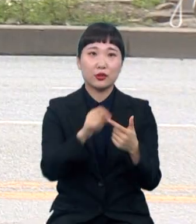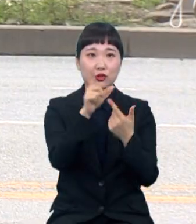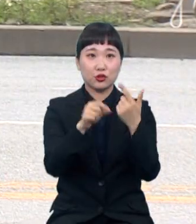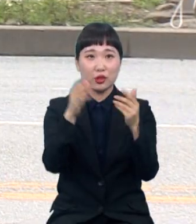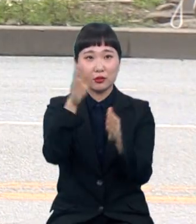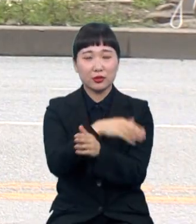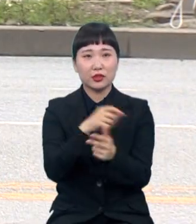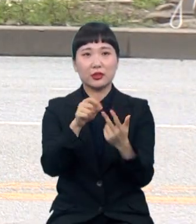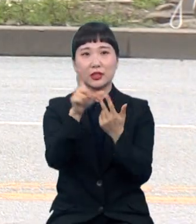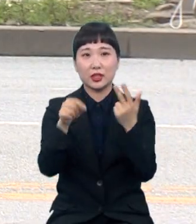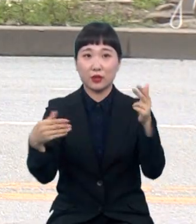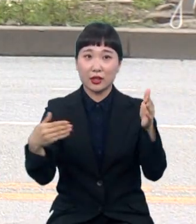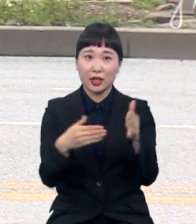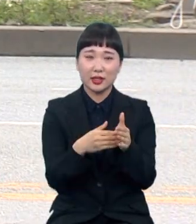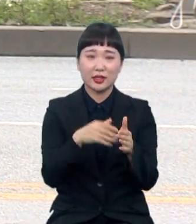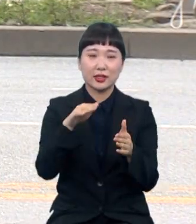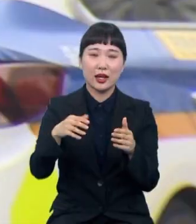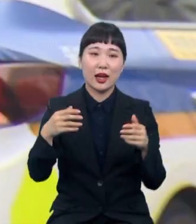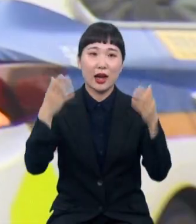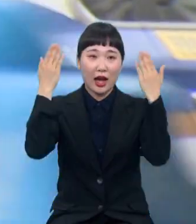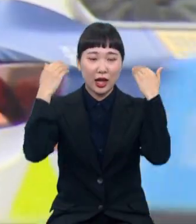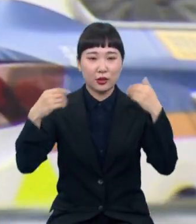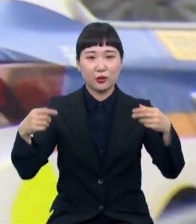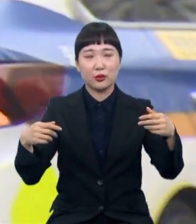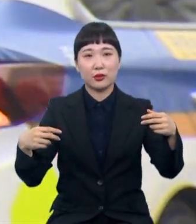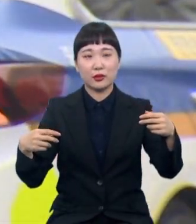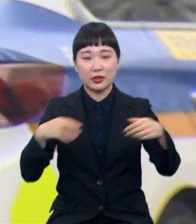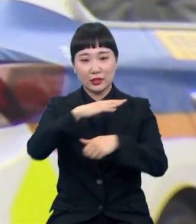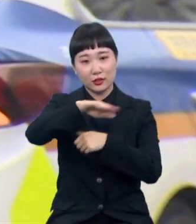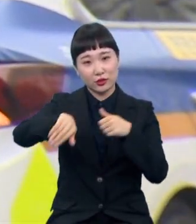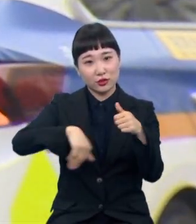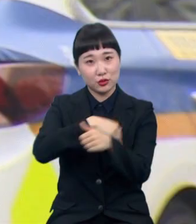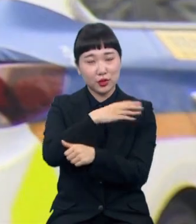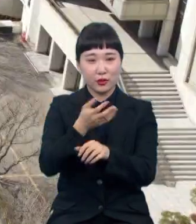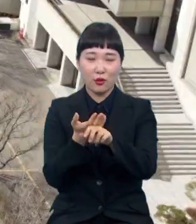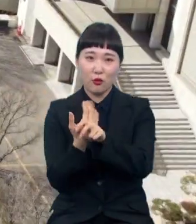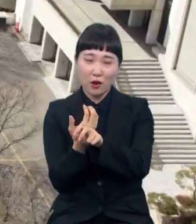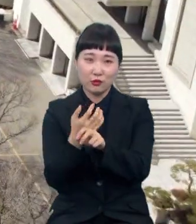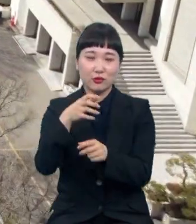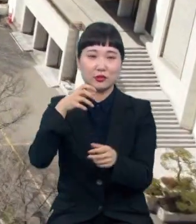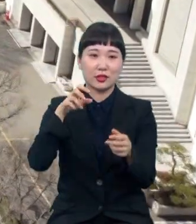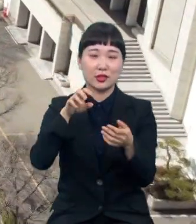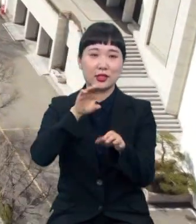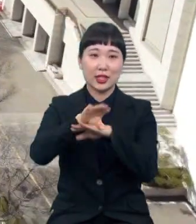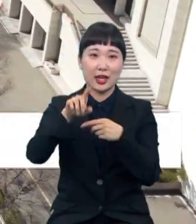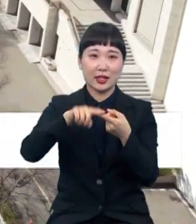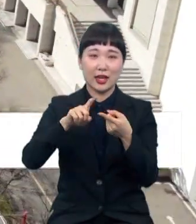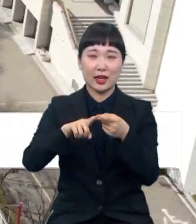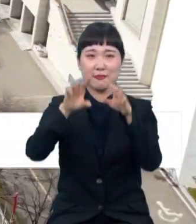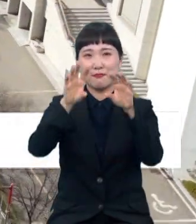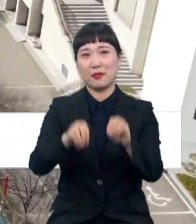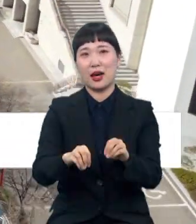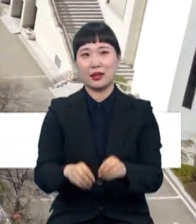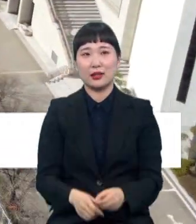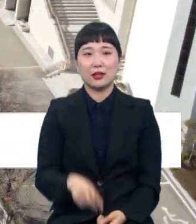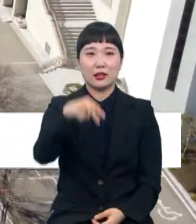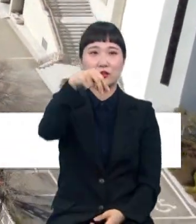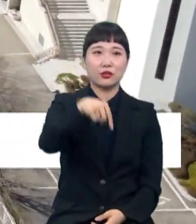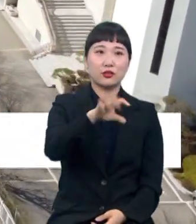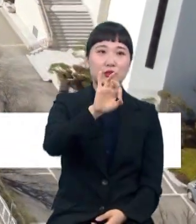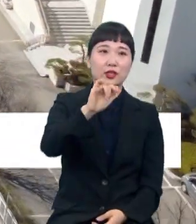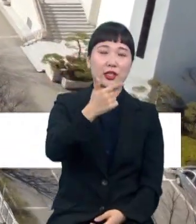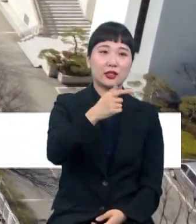하교 시간 학교 주변 화물차 통행을 한시적으로 제한했습니다. 통행 제한 구간은 수인